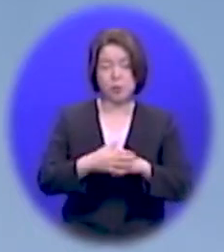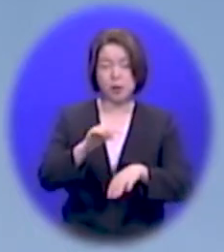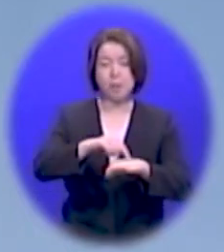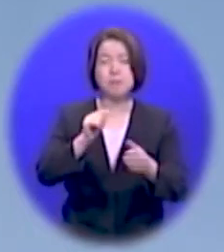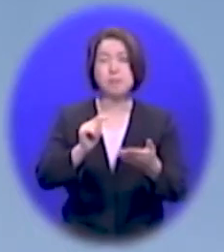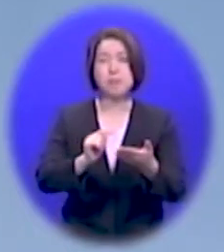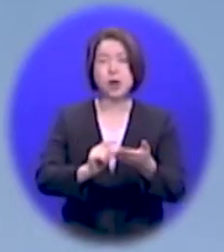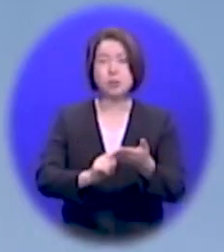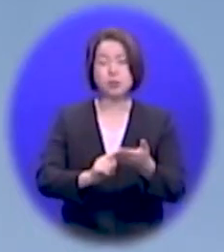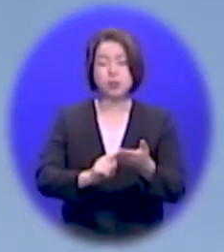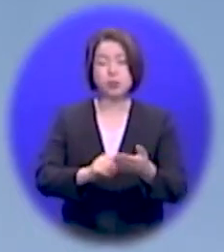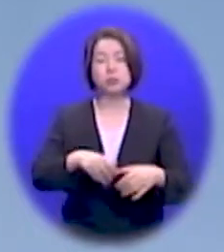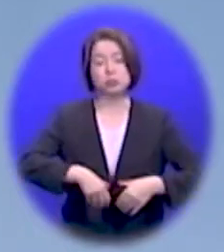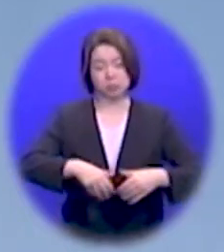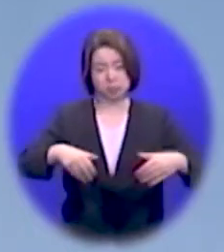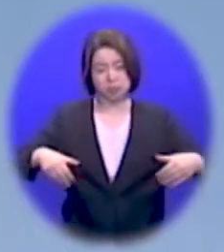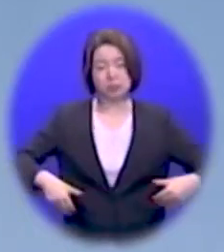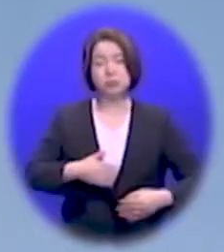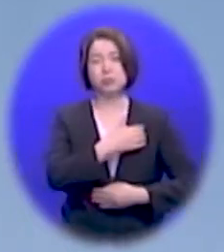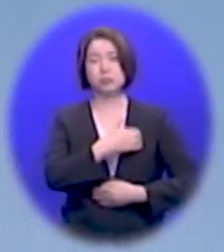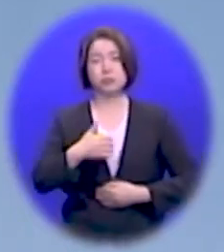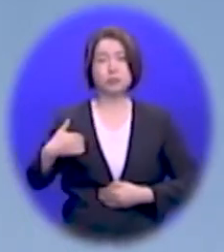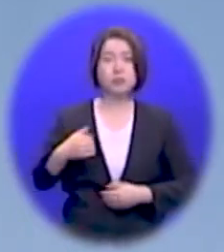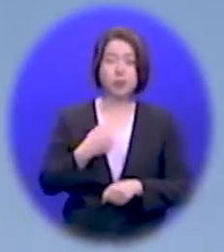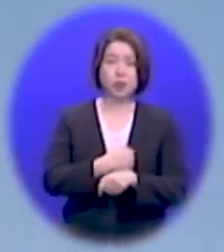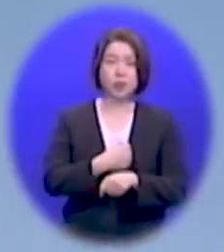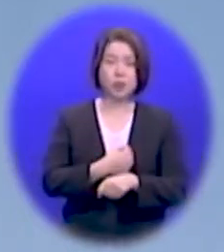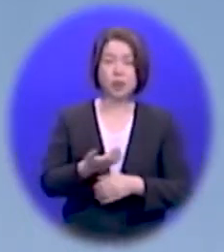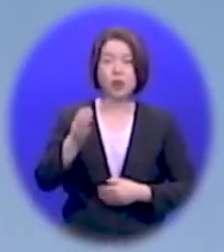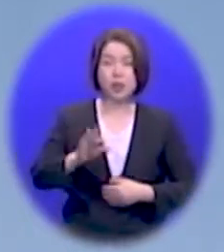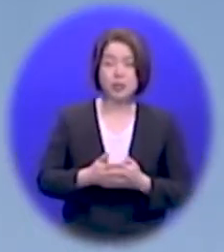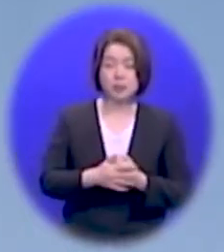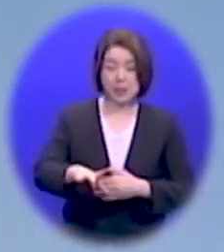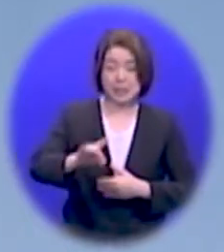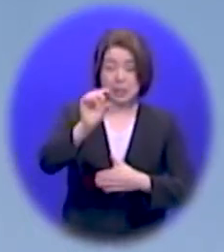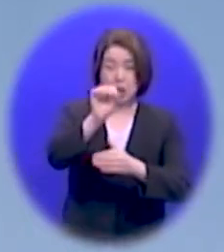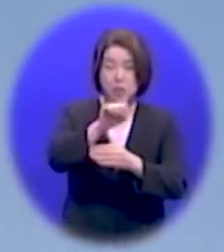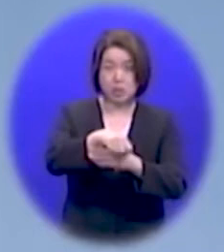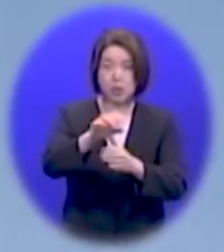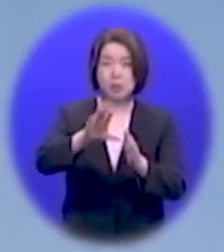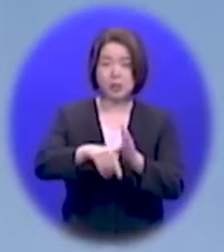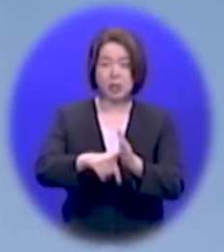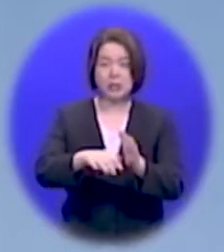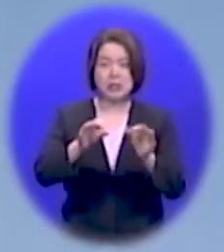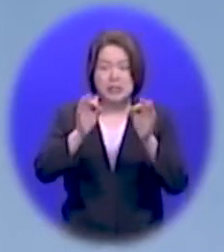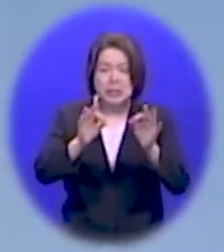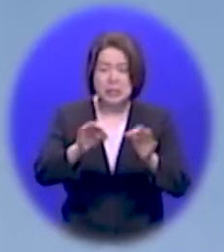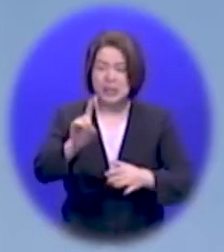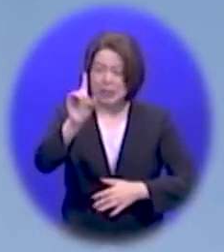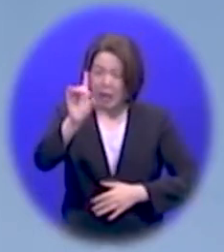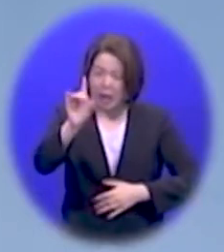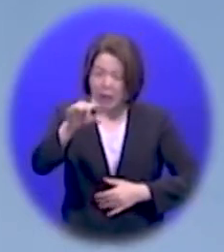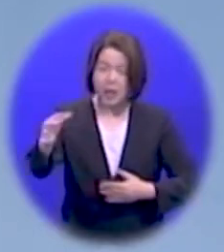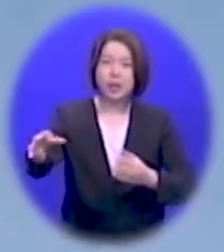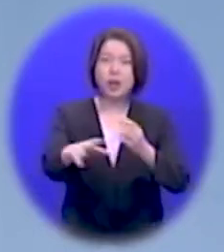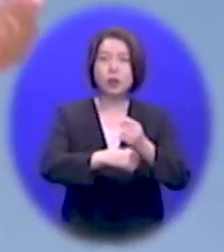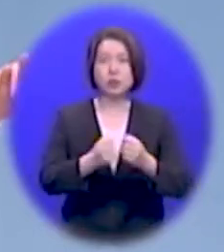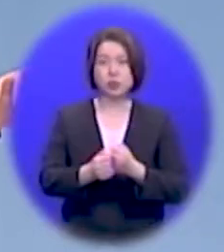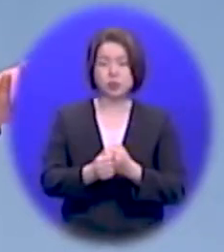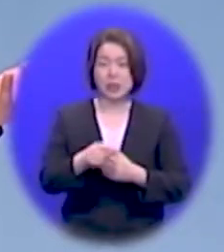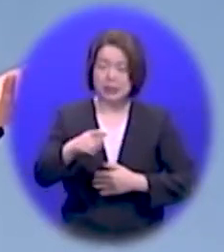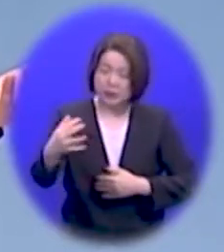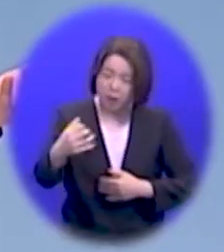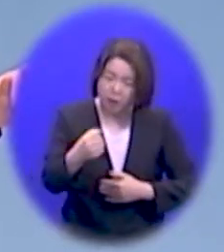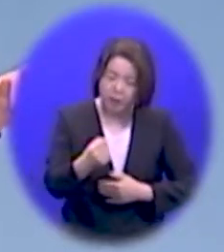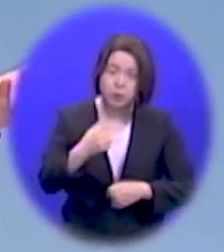지지요 첫 열매 때는요 이제 다 1 거둔 거예요 근데 그걸로 하나님께